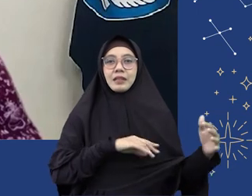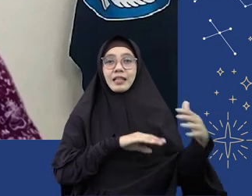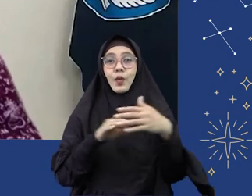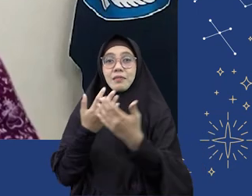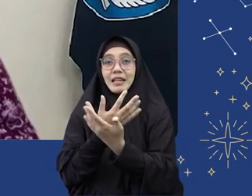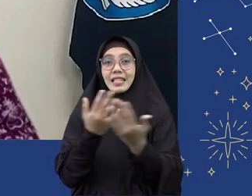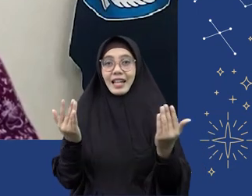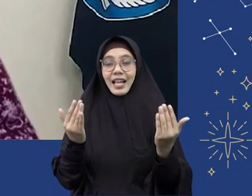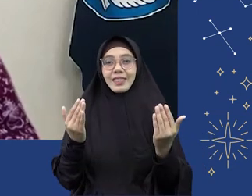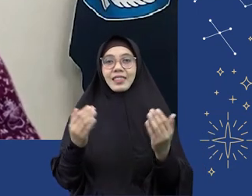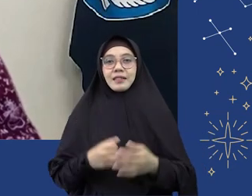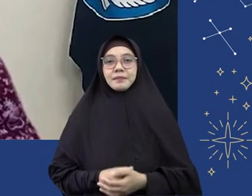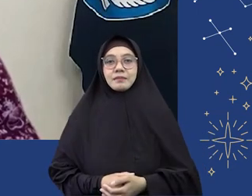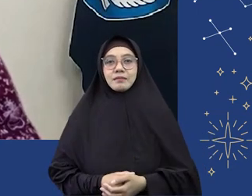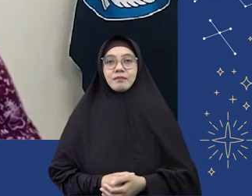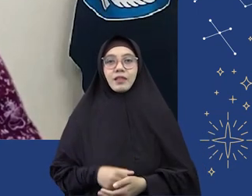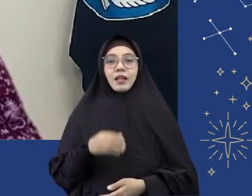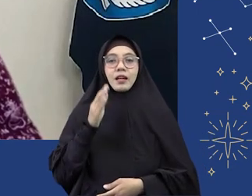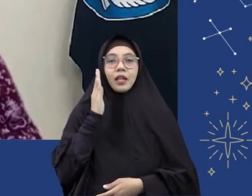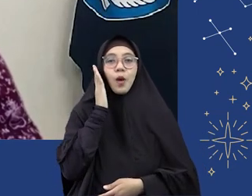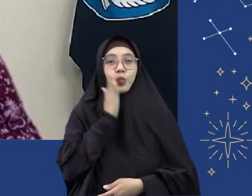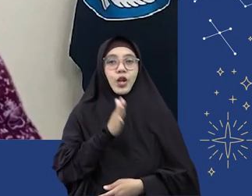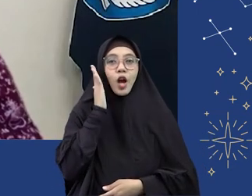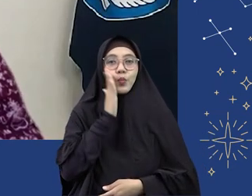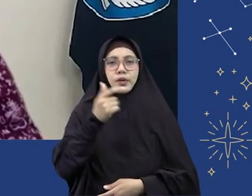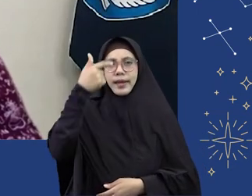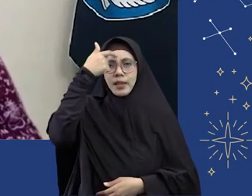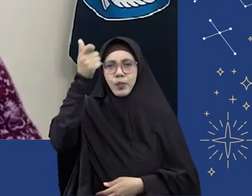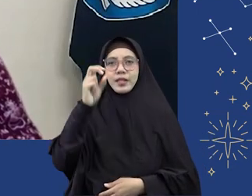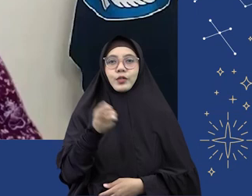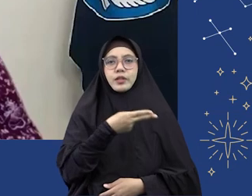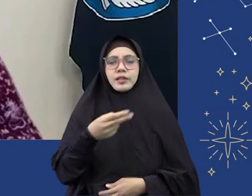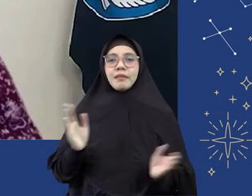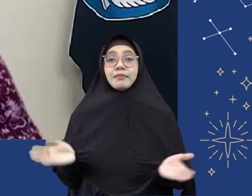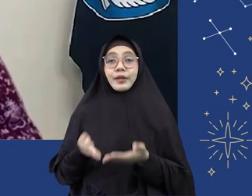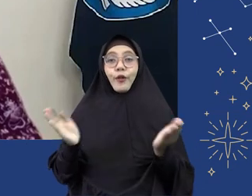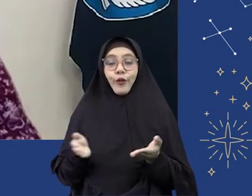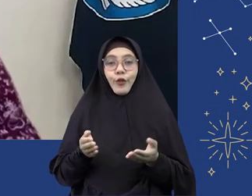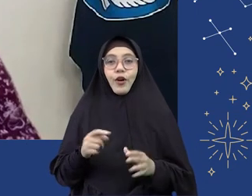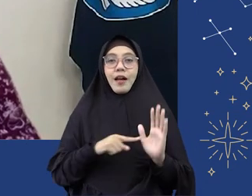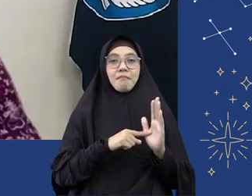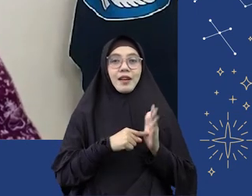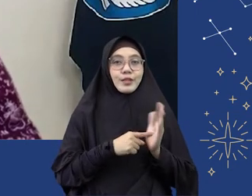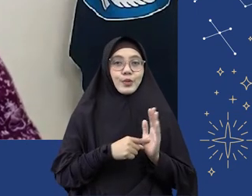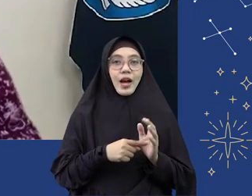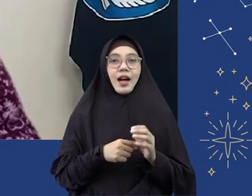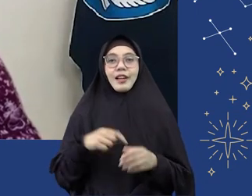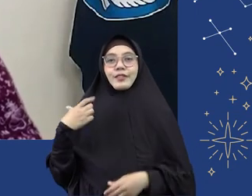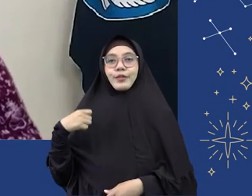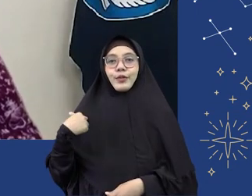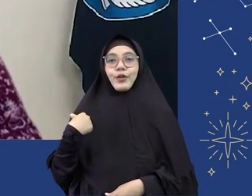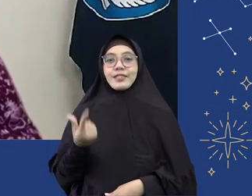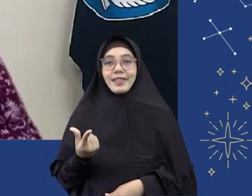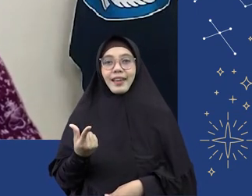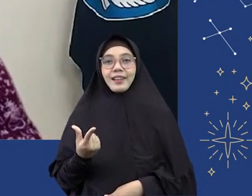mengembangkan potensi ilmuwan-ilmuan muda di Indonesia itu kenapa saya mendorong mahasiswa dan dosen untuk belajar dan berkarya di luar